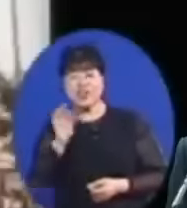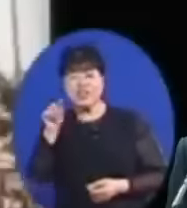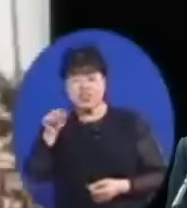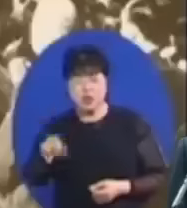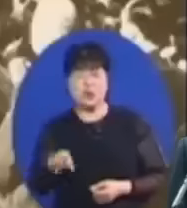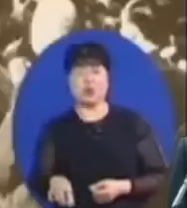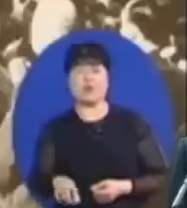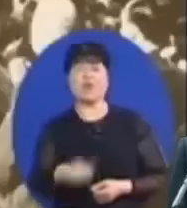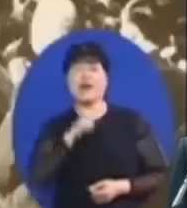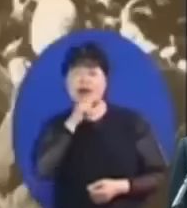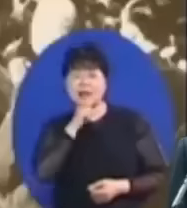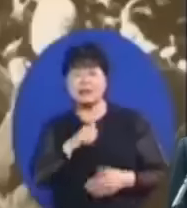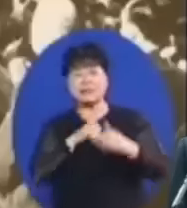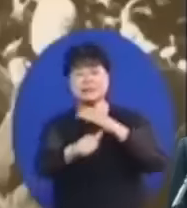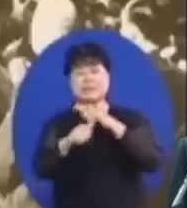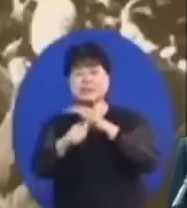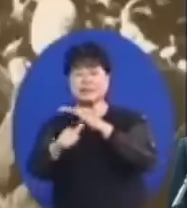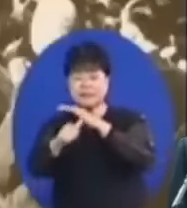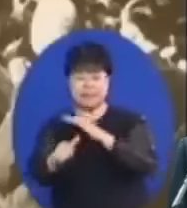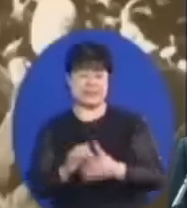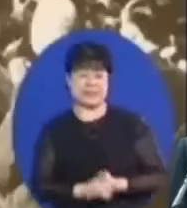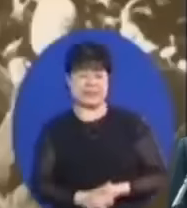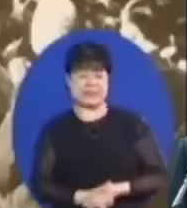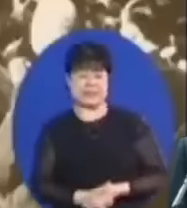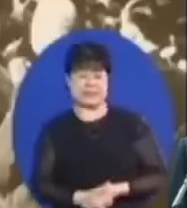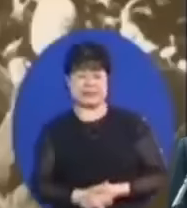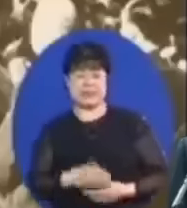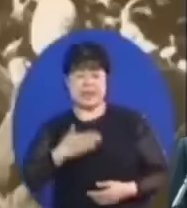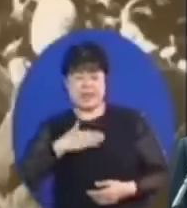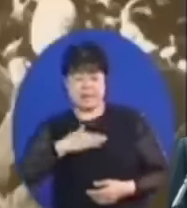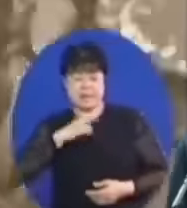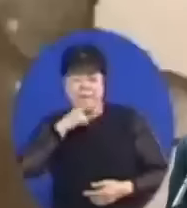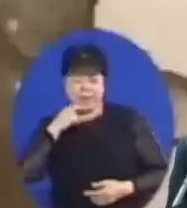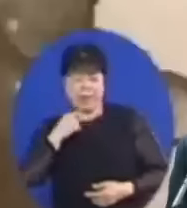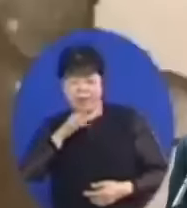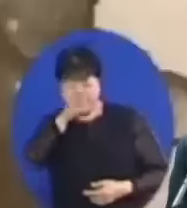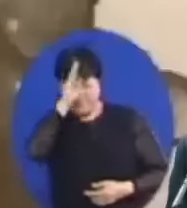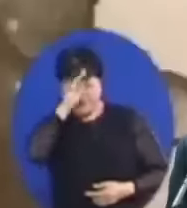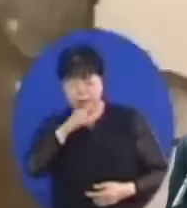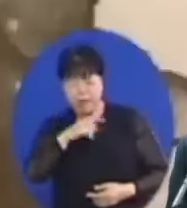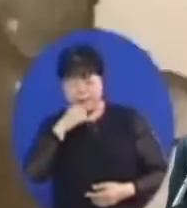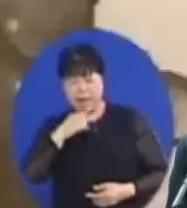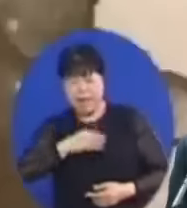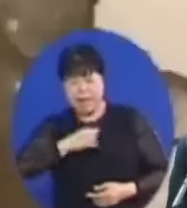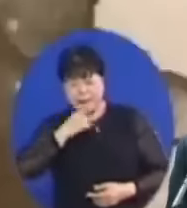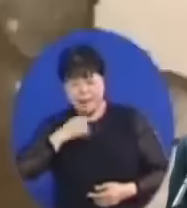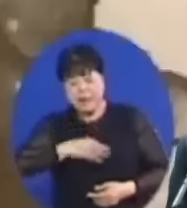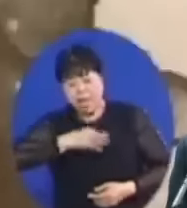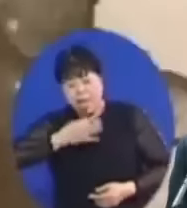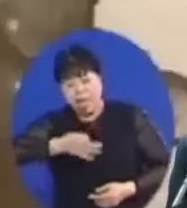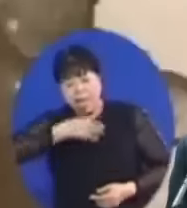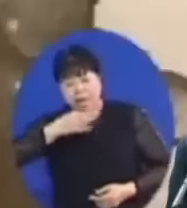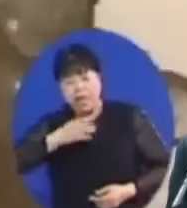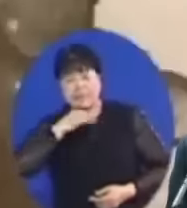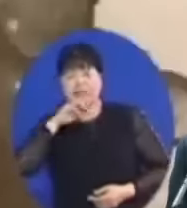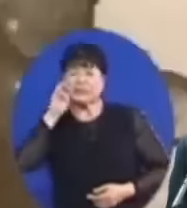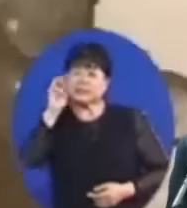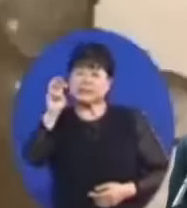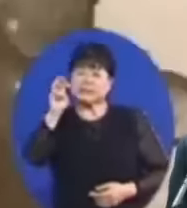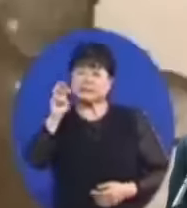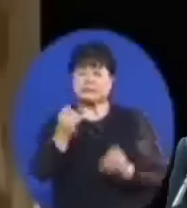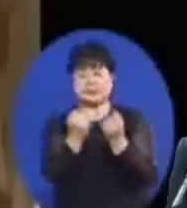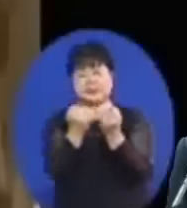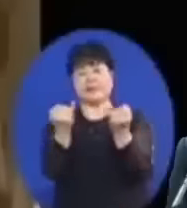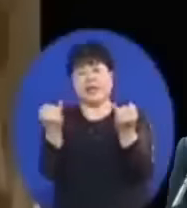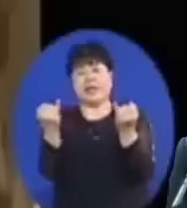곳에 신방을 다녔는데 한 번 폐병에 걸려서 피를 많이 토한 한 30대 중반의